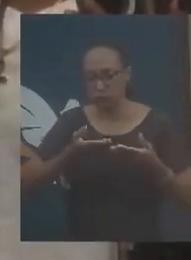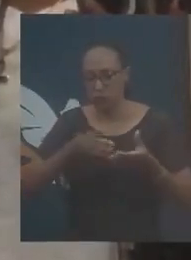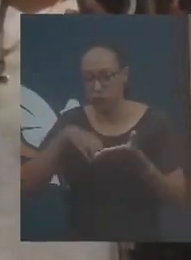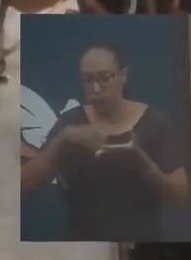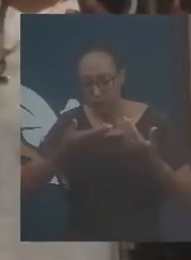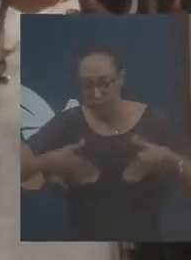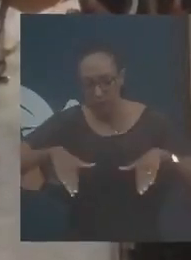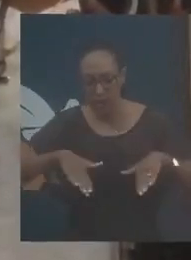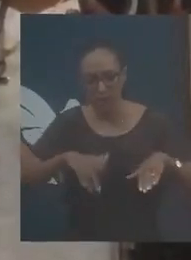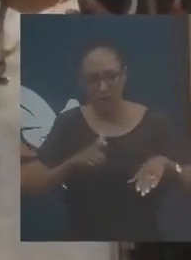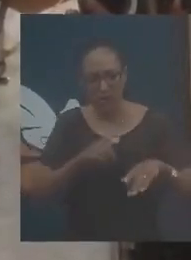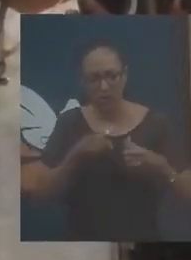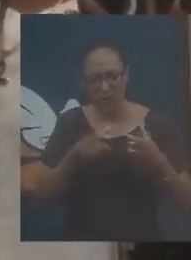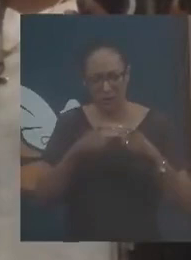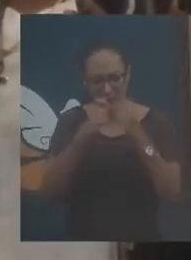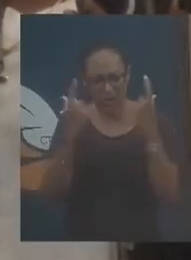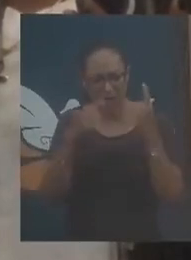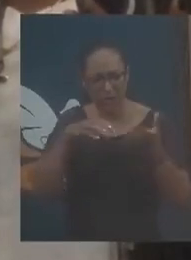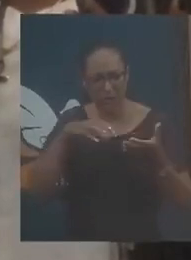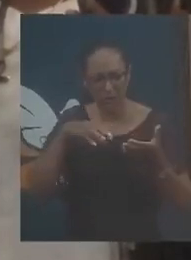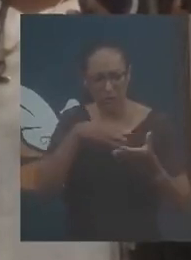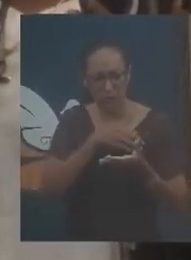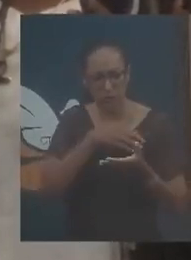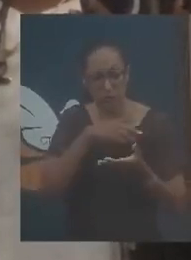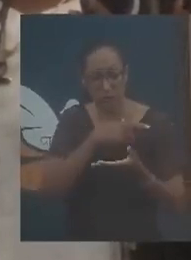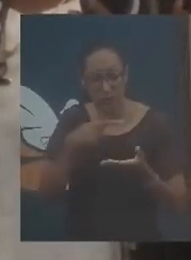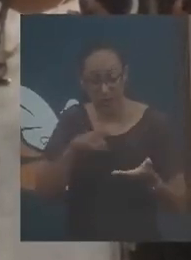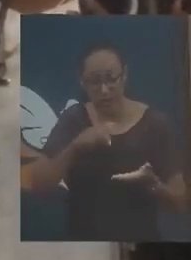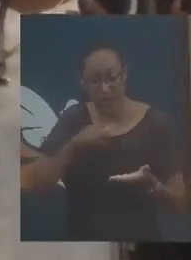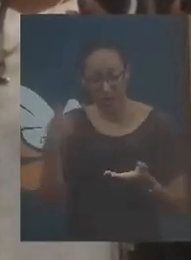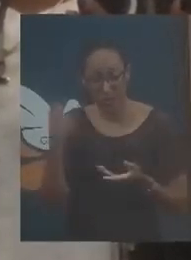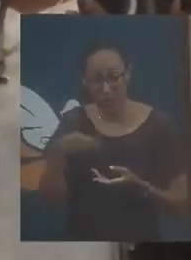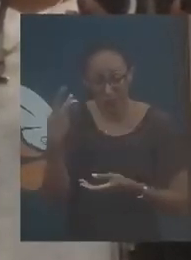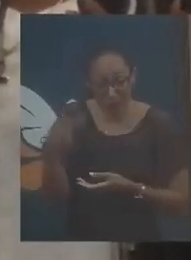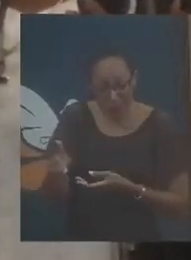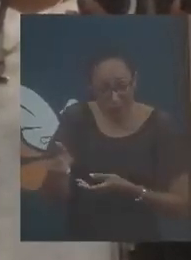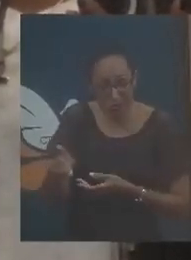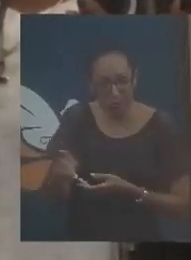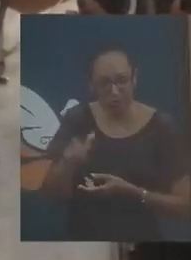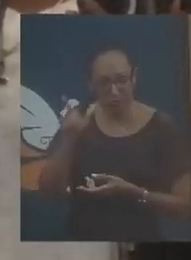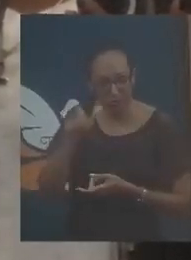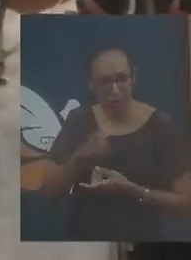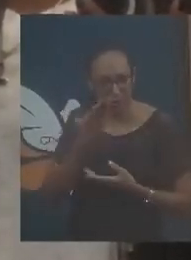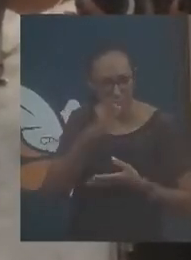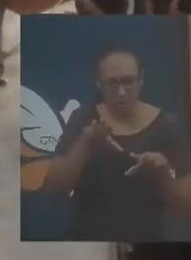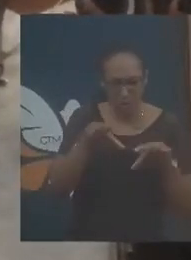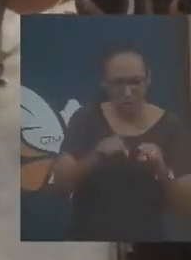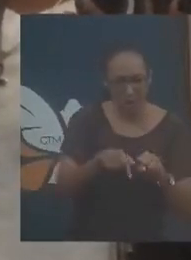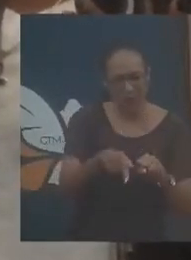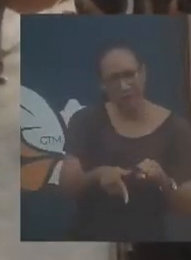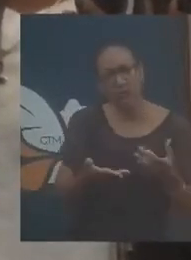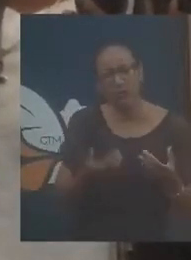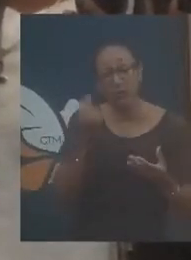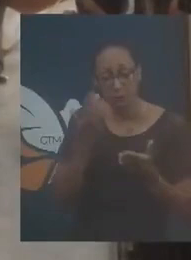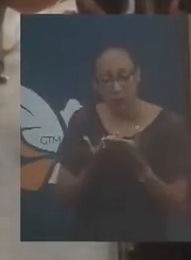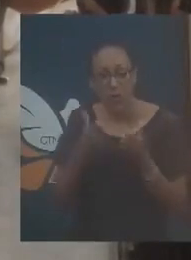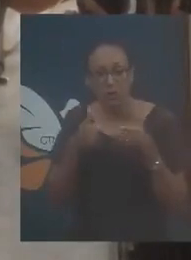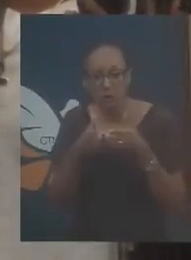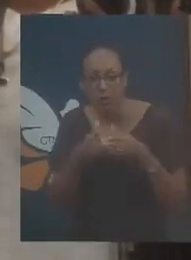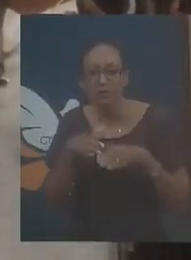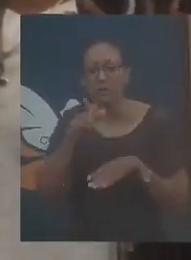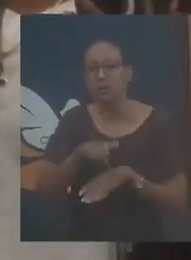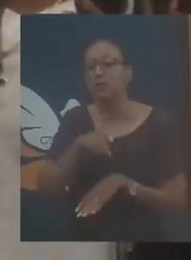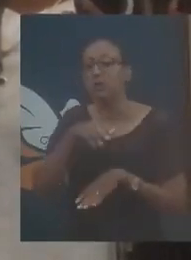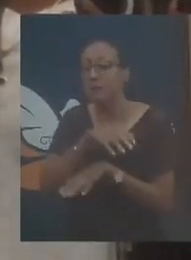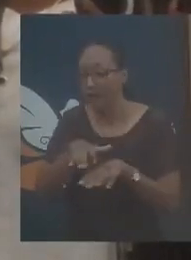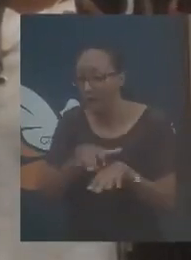titre vous appartient? Comment vous expliquer ça? C'est pour cette raison que nous avons demandé au préfet et qu'on vous le demande de faire le nécessaire